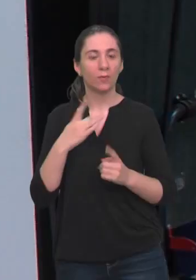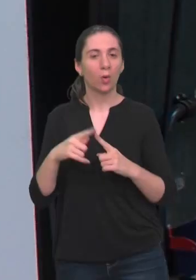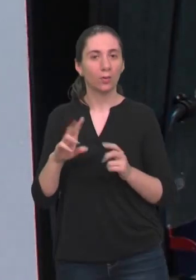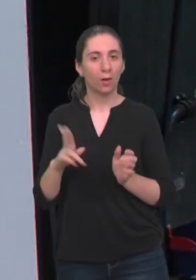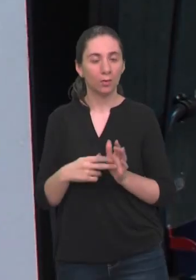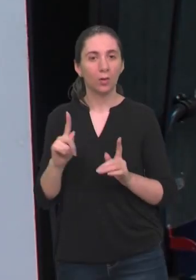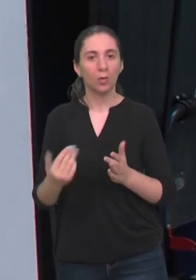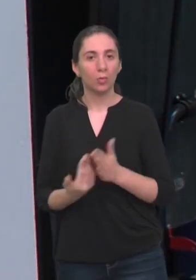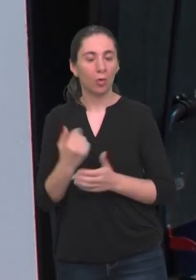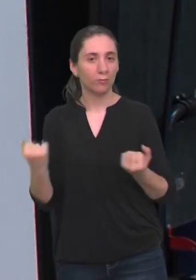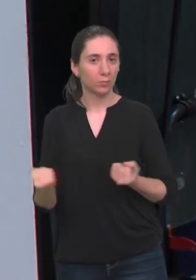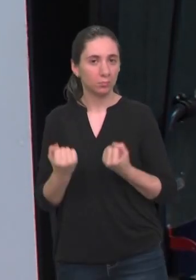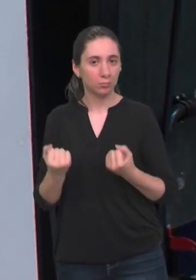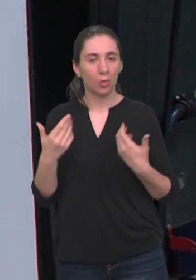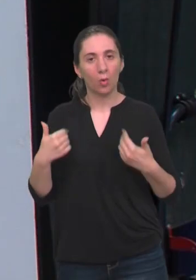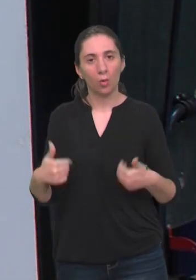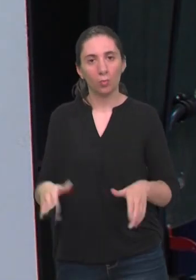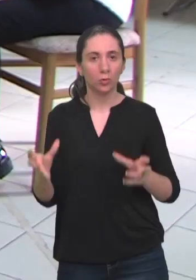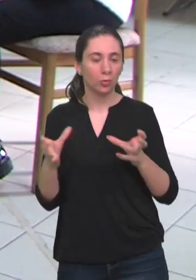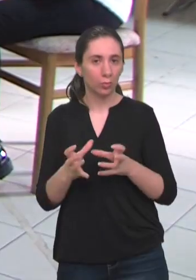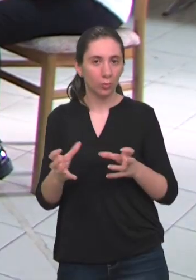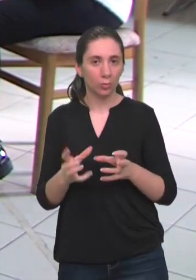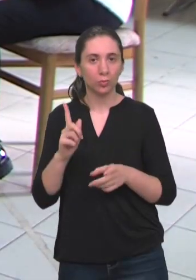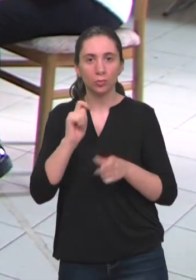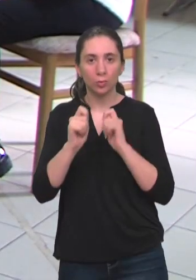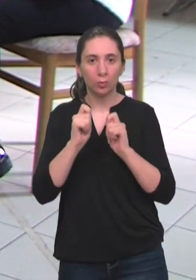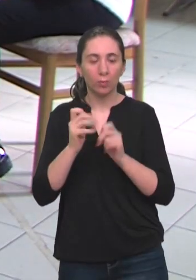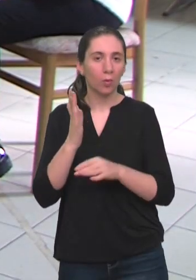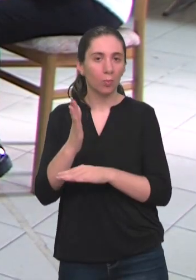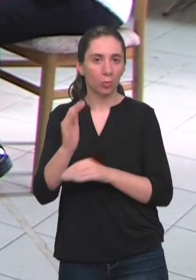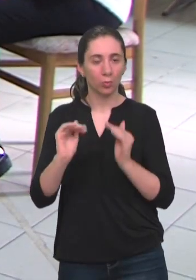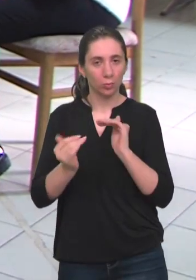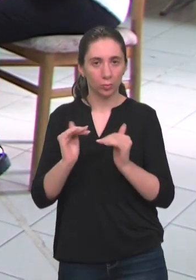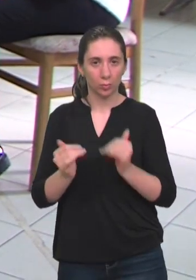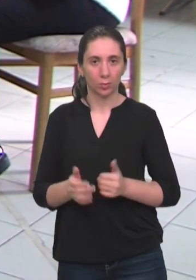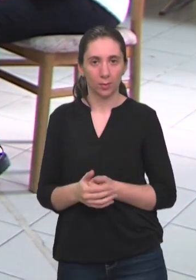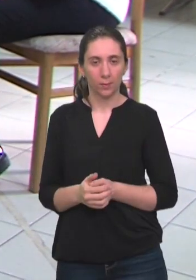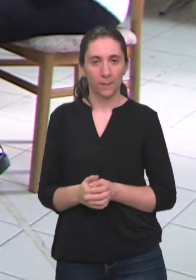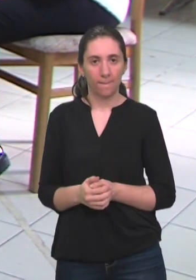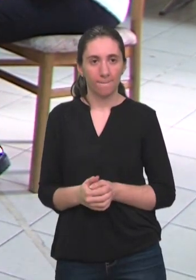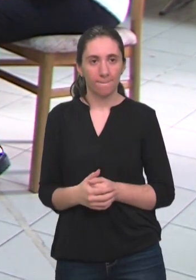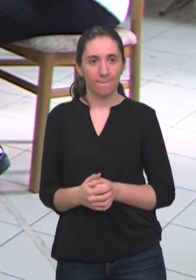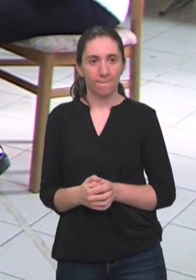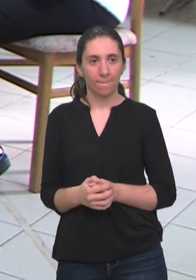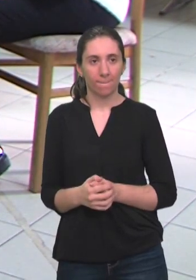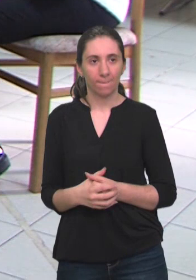i nove vještine, opuštaju se, druže i dogovaraju buduću suradnju.